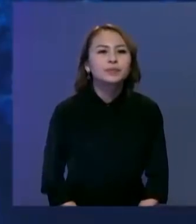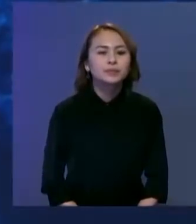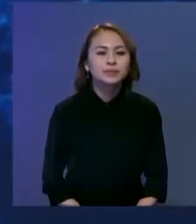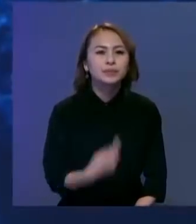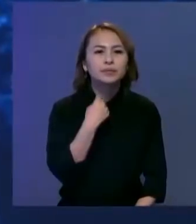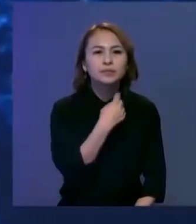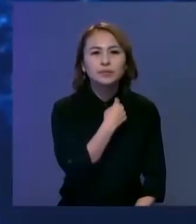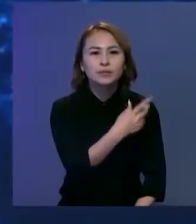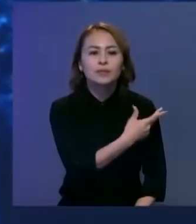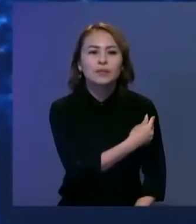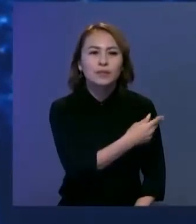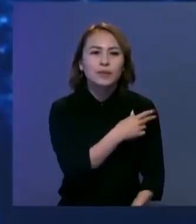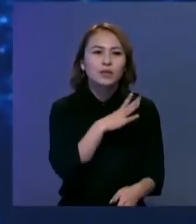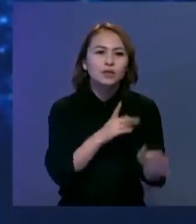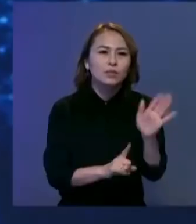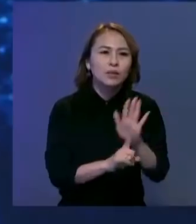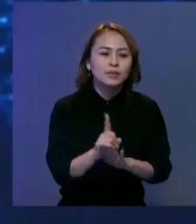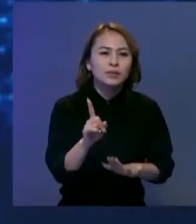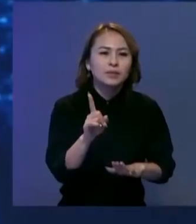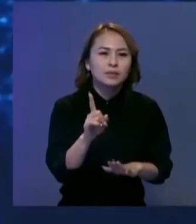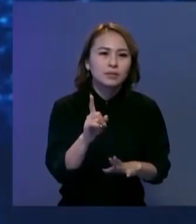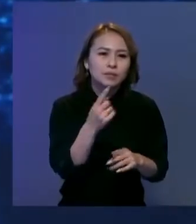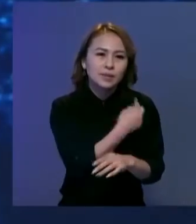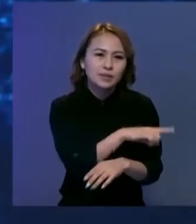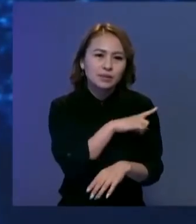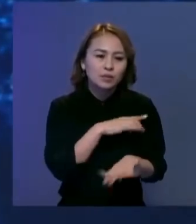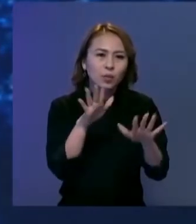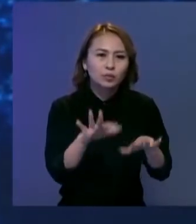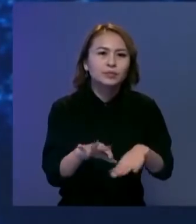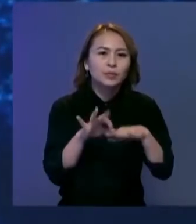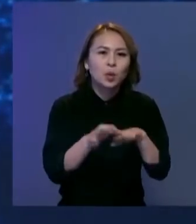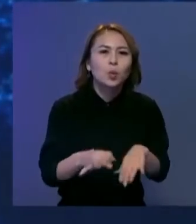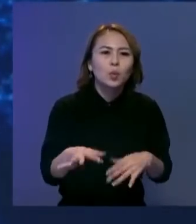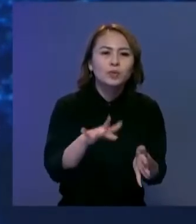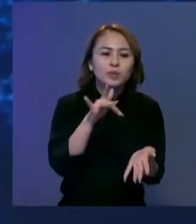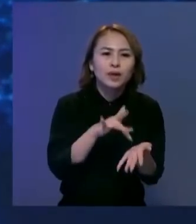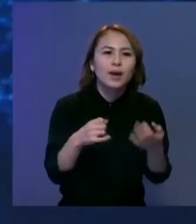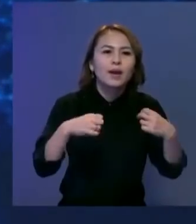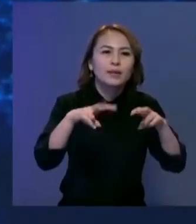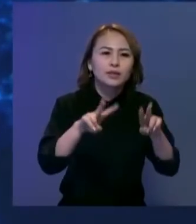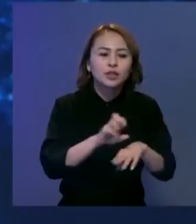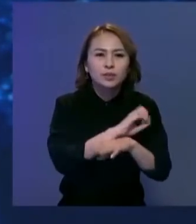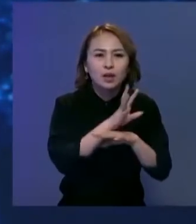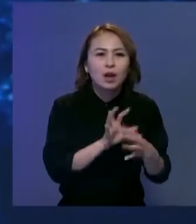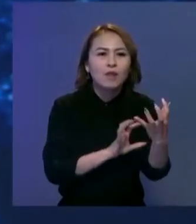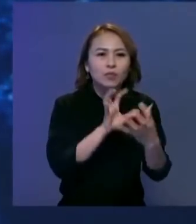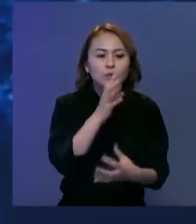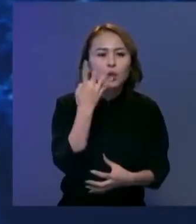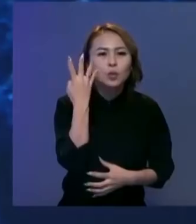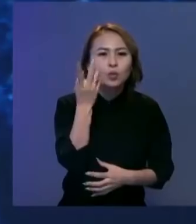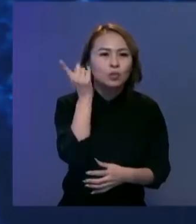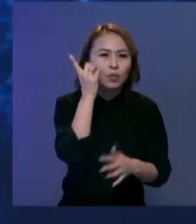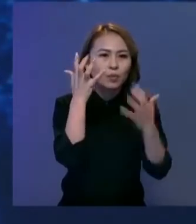Талды орғанда вакцинациялы өсіне жылжымалы медициналық кешен қолдан лабастат. Облыс орталығында арнайы жабдықталған